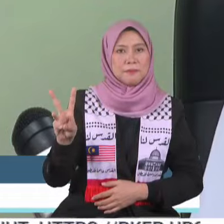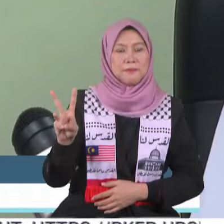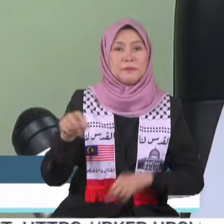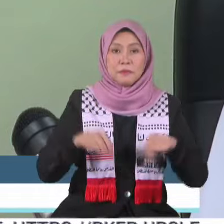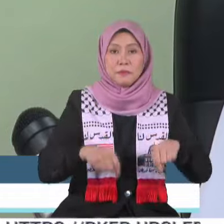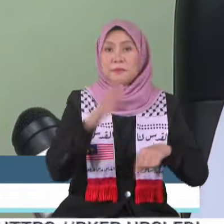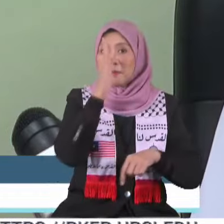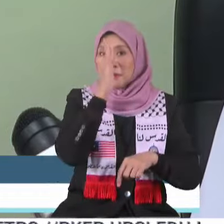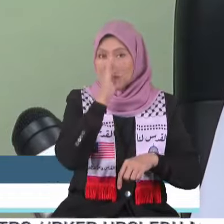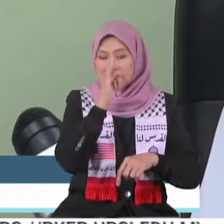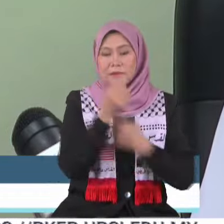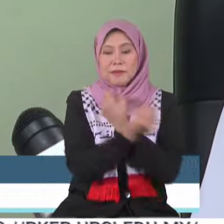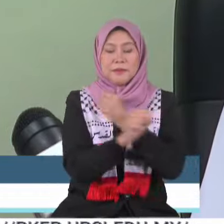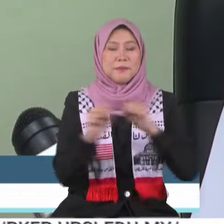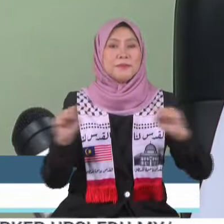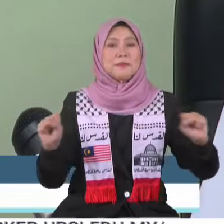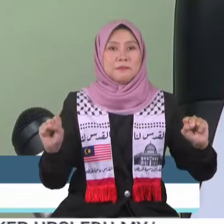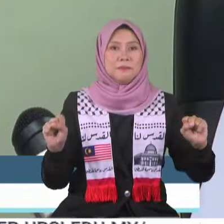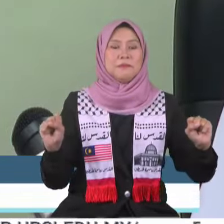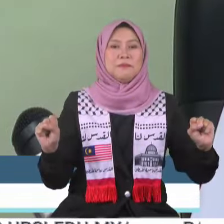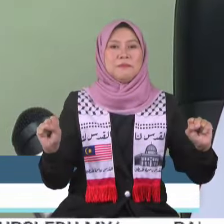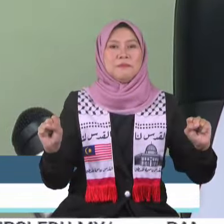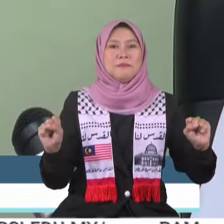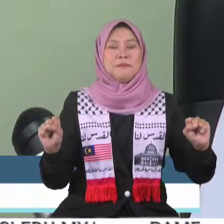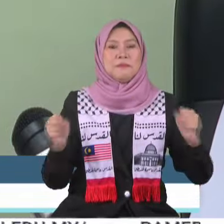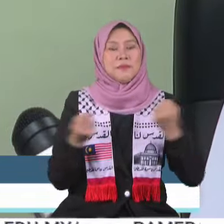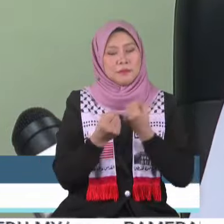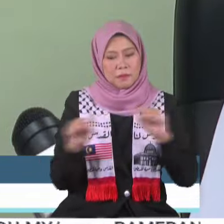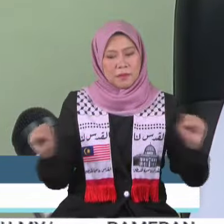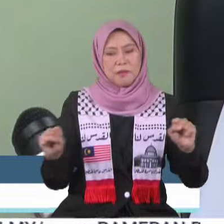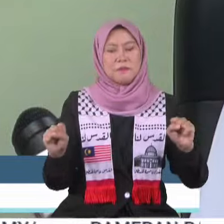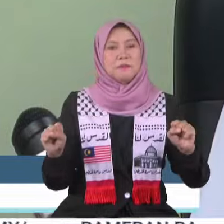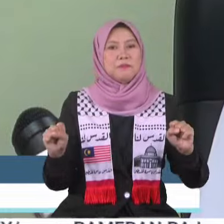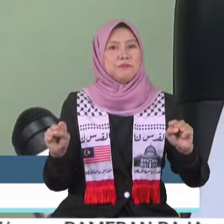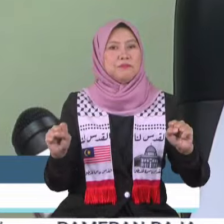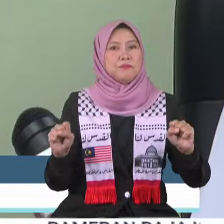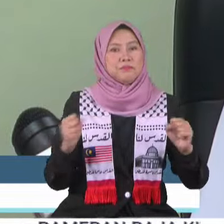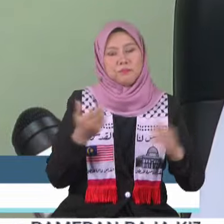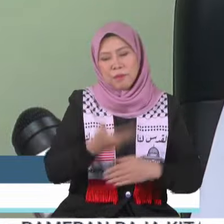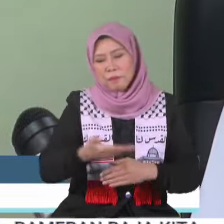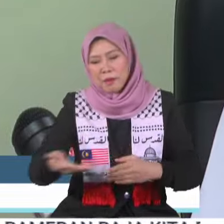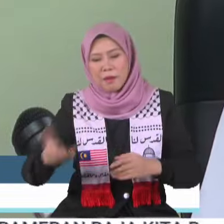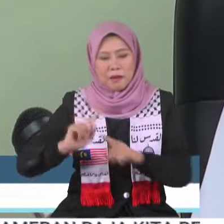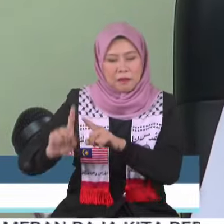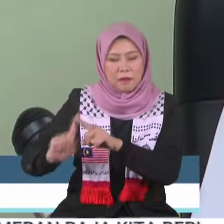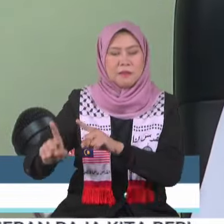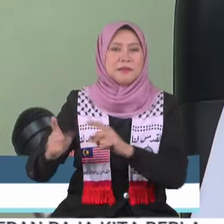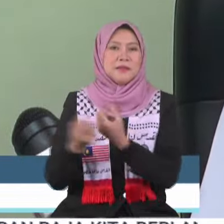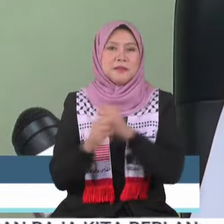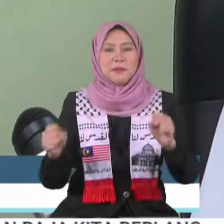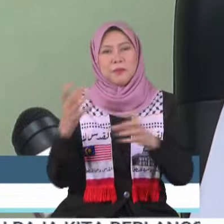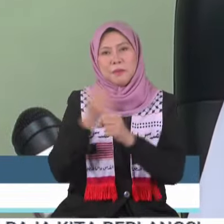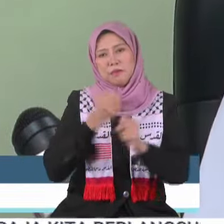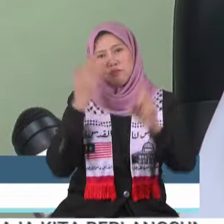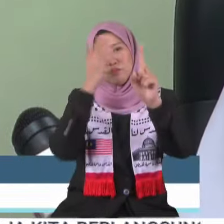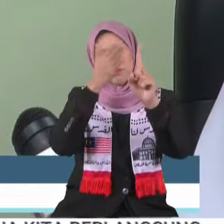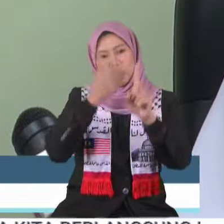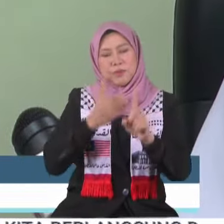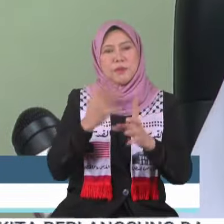Melaka sedang menyediakan secara fizikal objektif-objektif ini untuk kita capai sasaran-sasaran yang